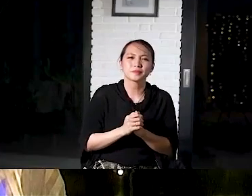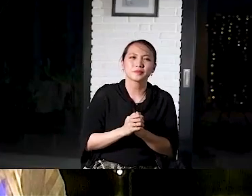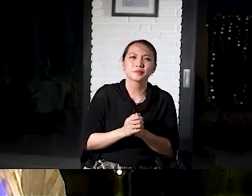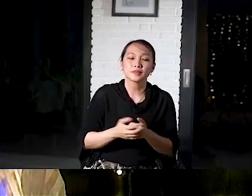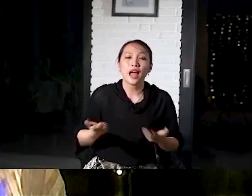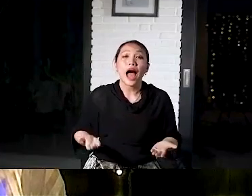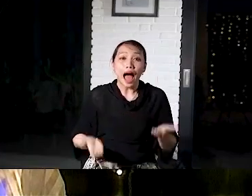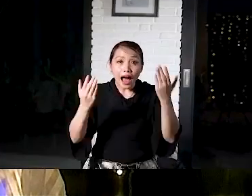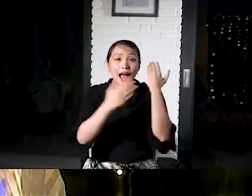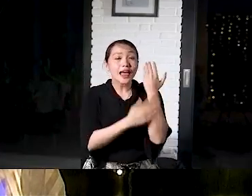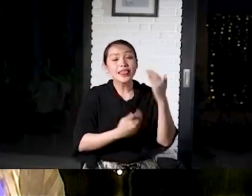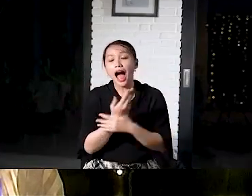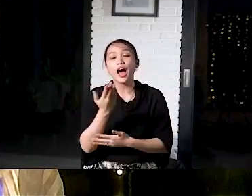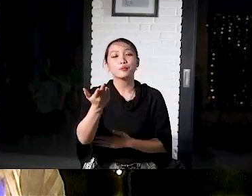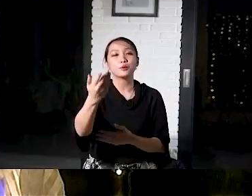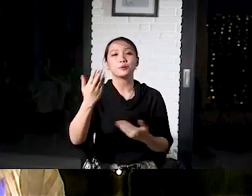kedua tanganmu.